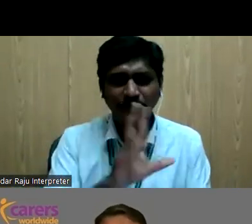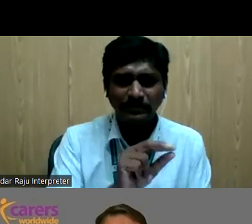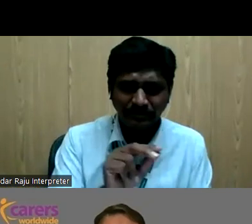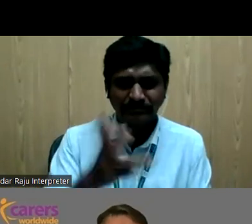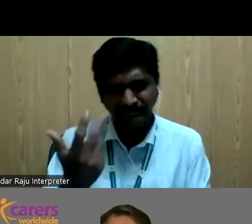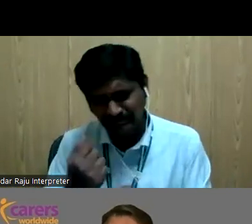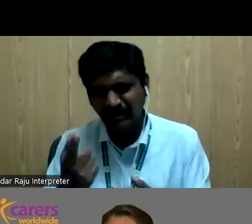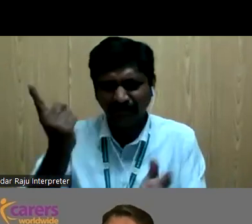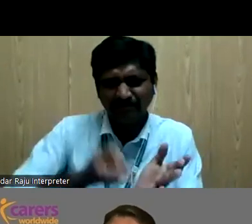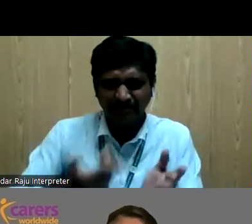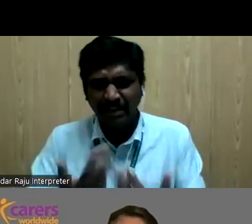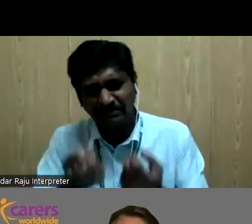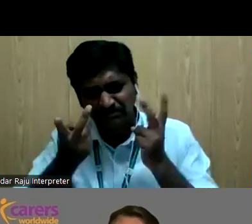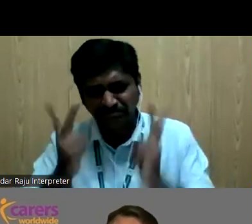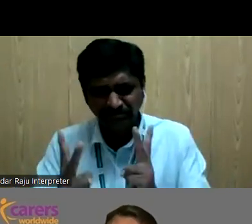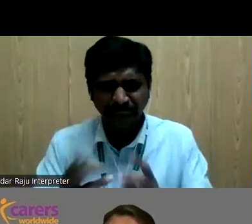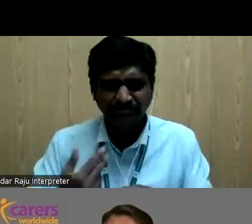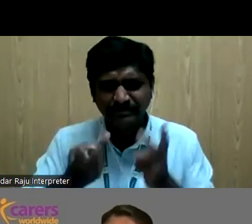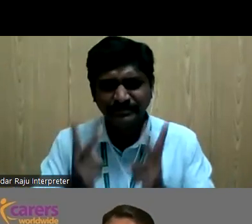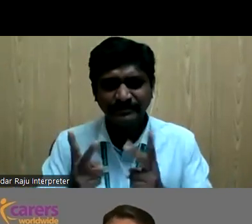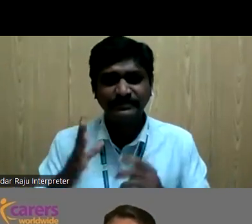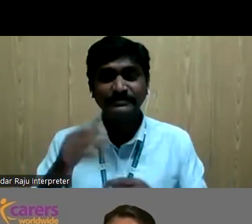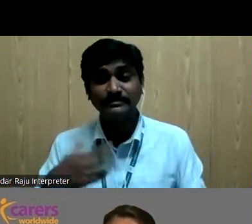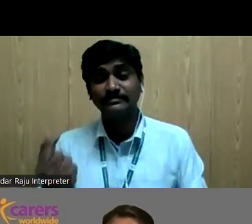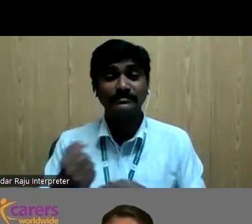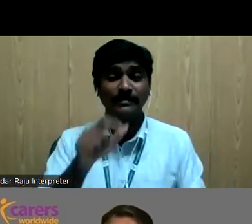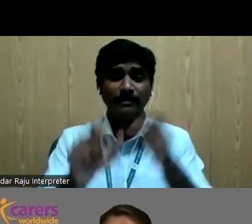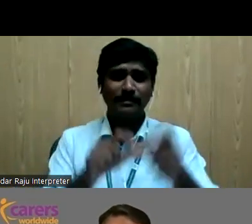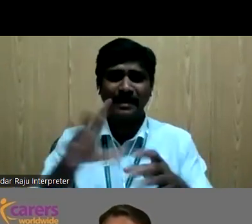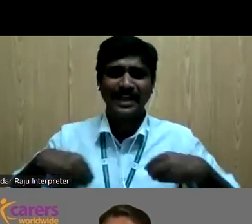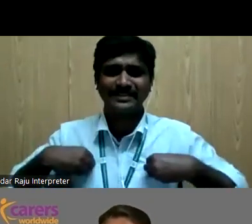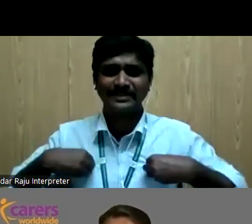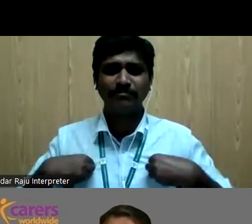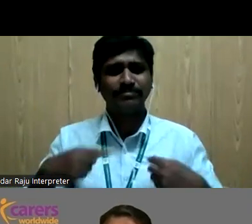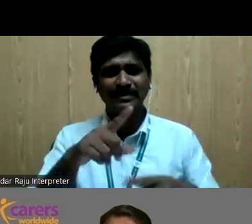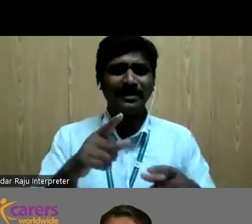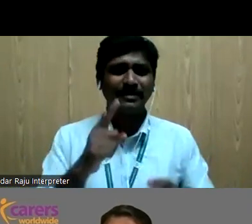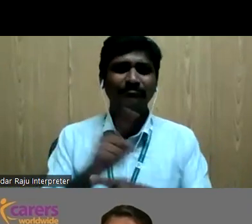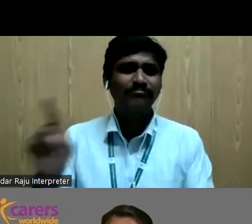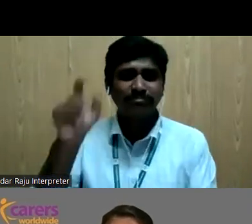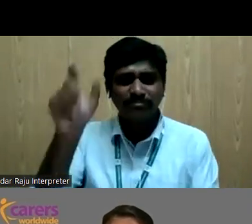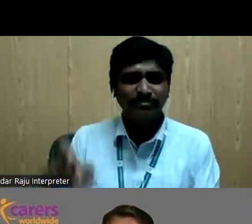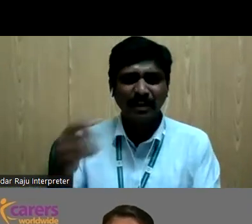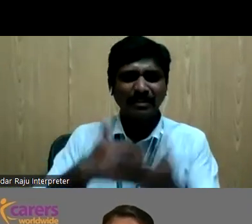चैलेंजेस हैं मुझे कि एक्सेप्ट नहीं करते हैं लोग कि वो अलग बच्चा है, स्पेशल बच्चा है,